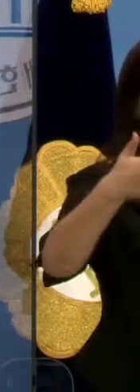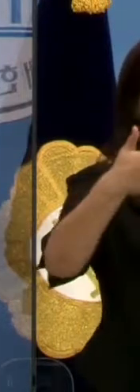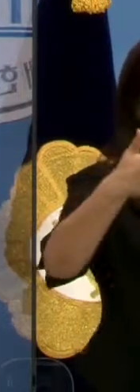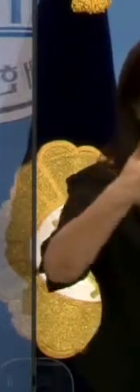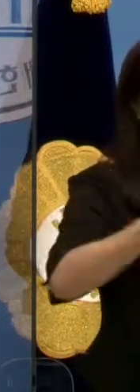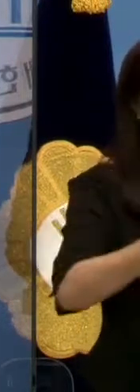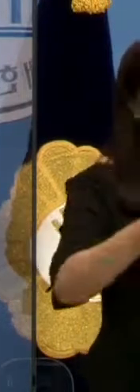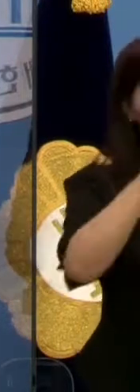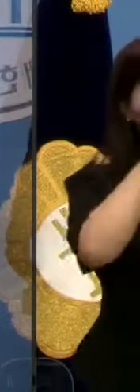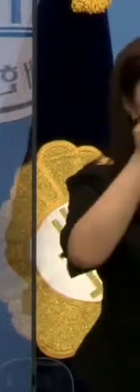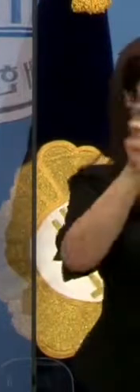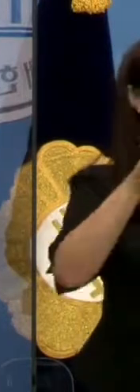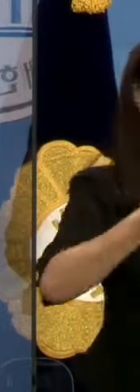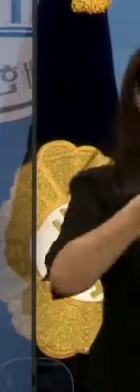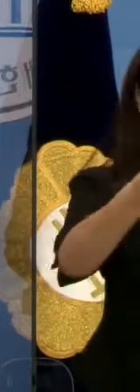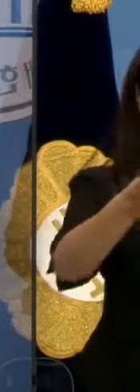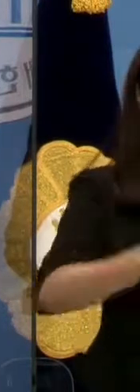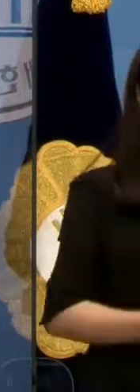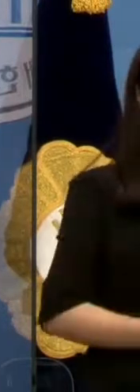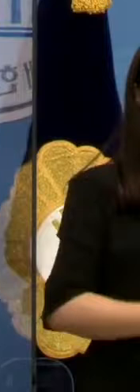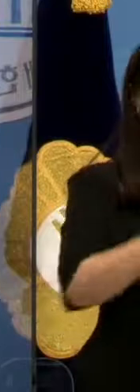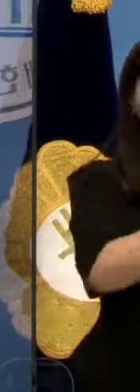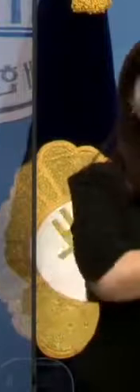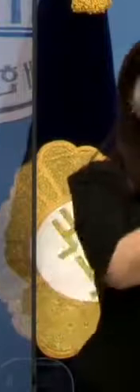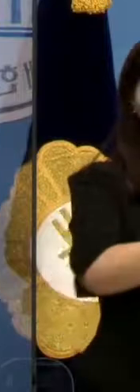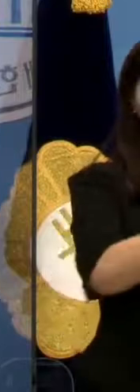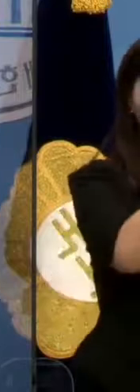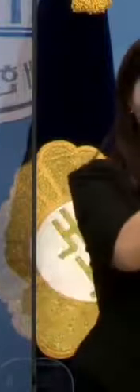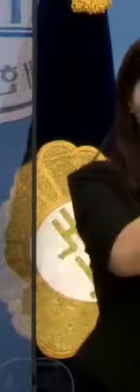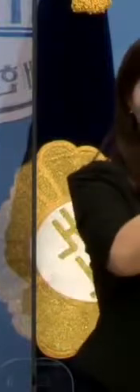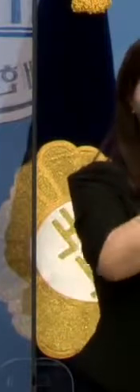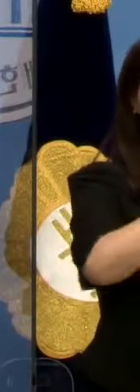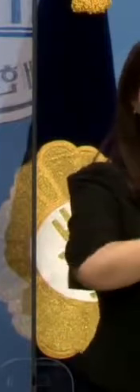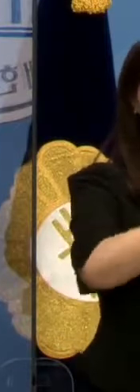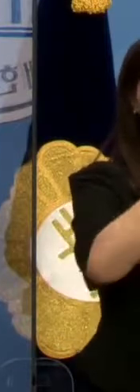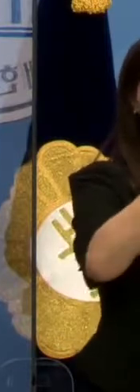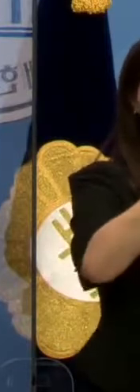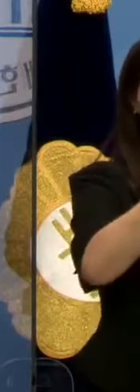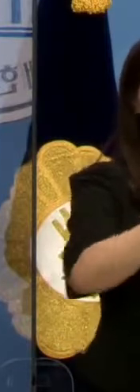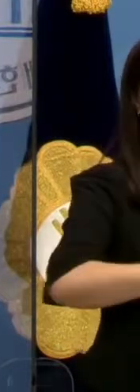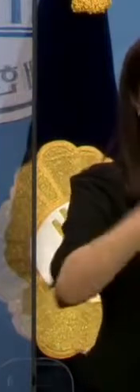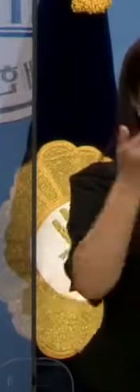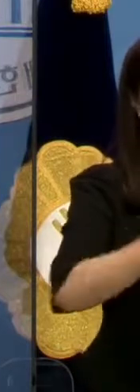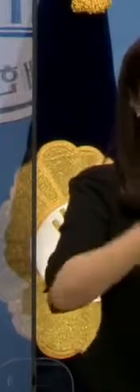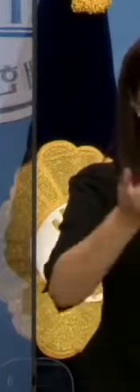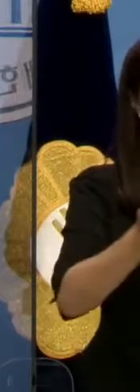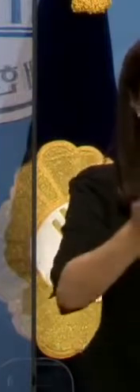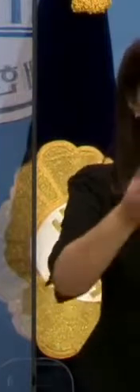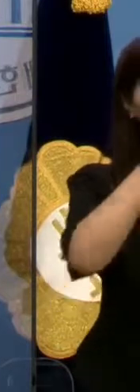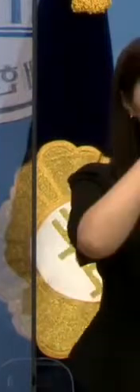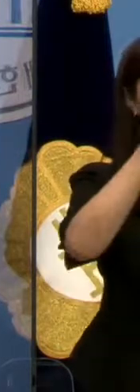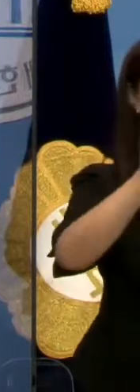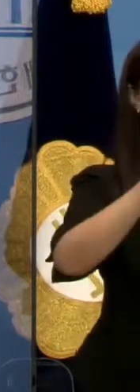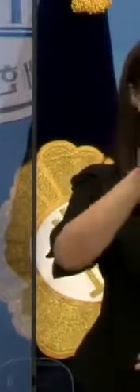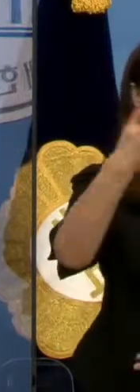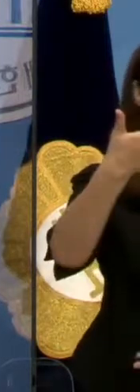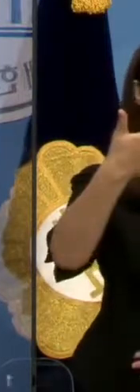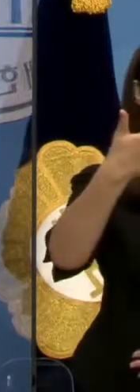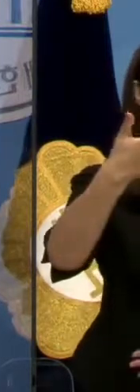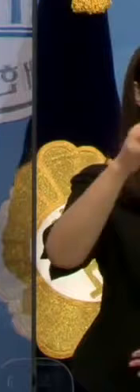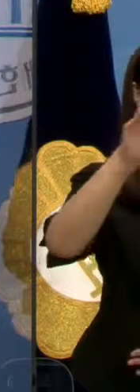공급 면적 약 30평, 5인 가구 90.4평방미터, 공급 면적 약 37평형